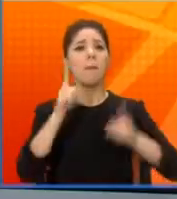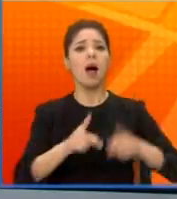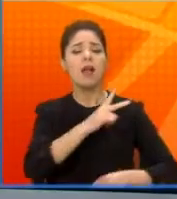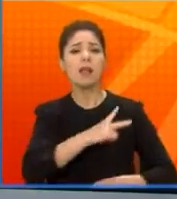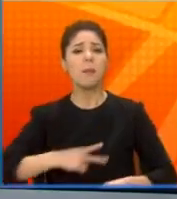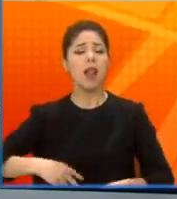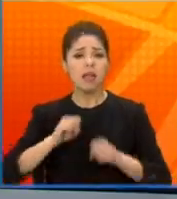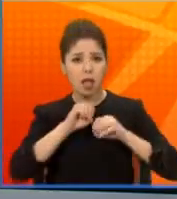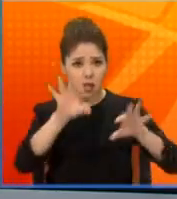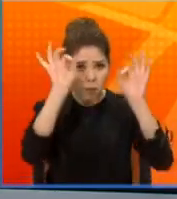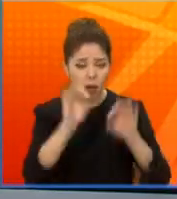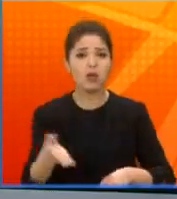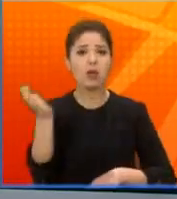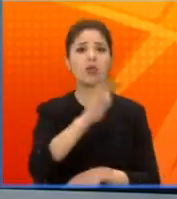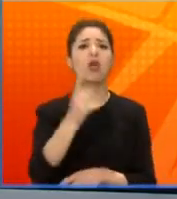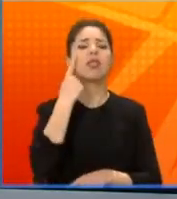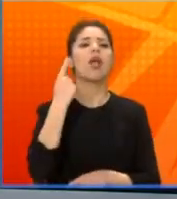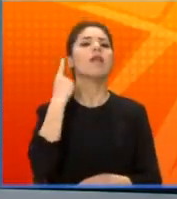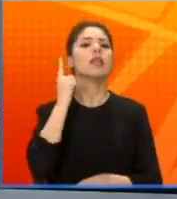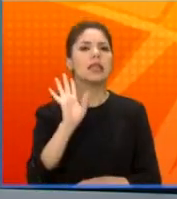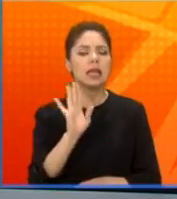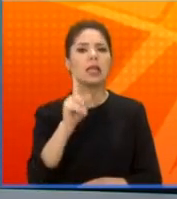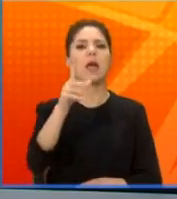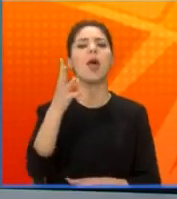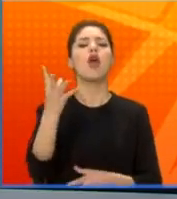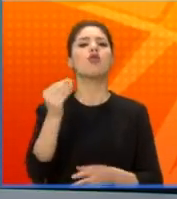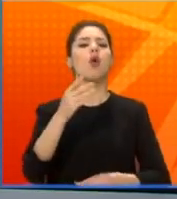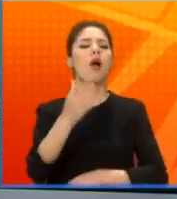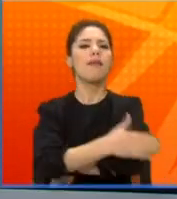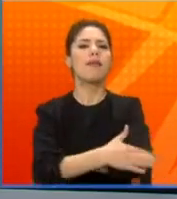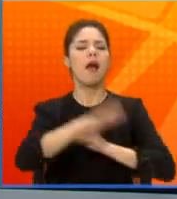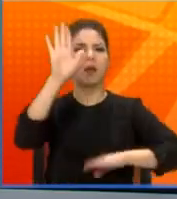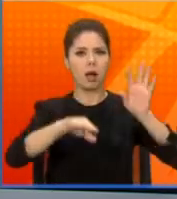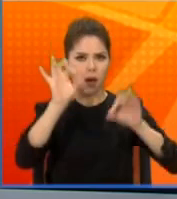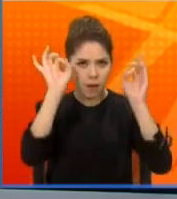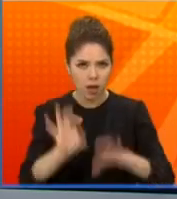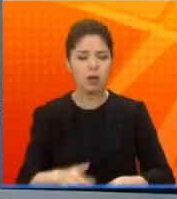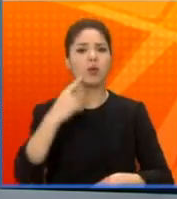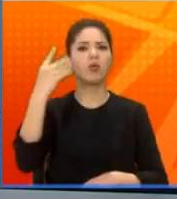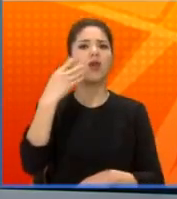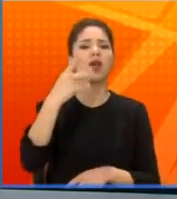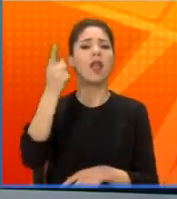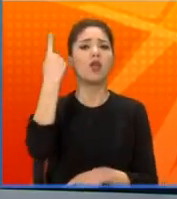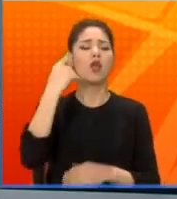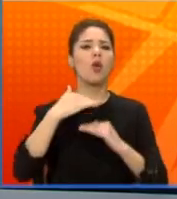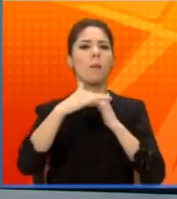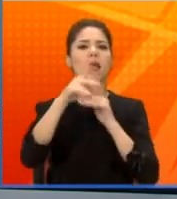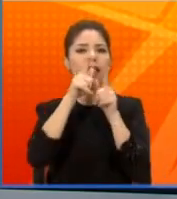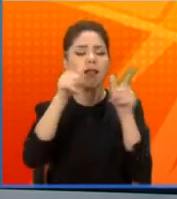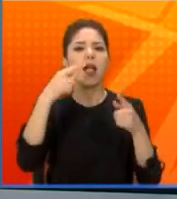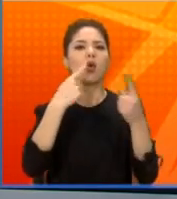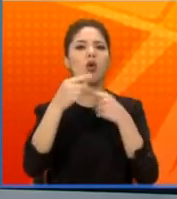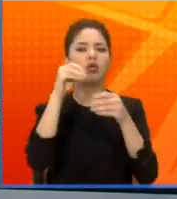Bazı belediyeler salgın başladıktan sonra devleti yok sayıp bir dizi yardım kampanyası başlatmıştı. Başkan Erdoğan dün millete